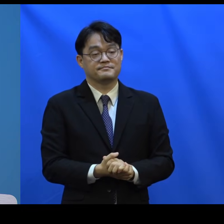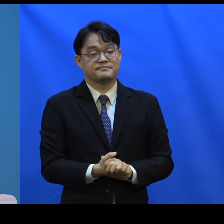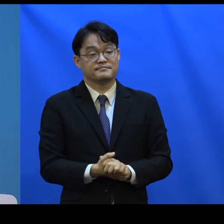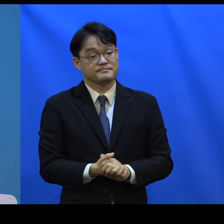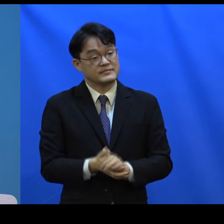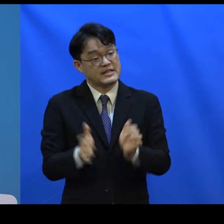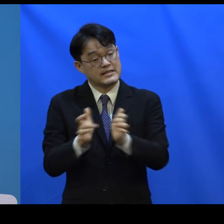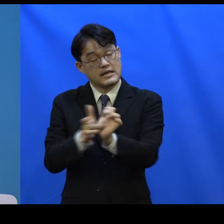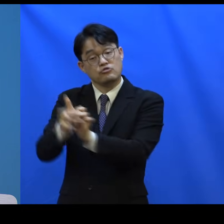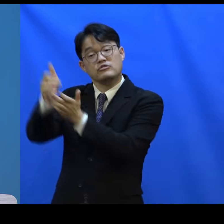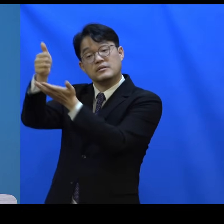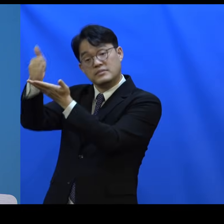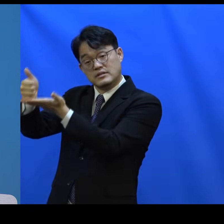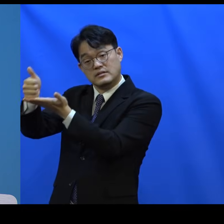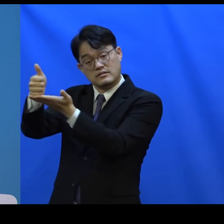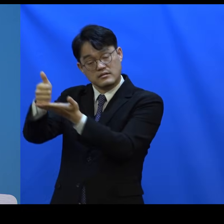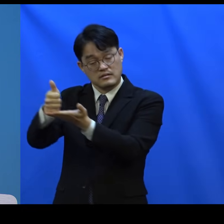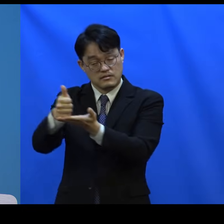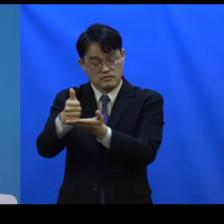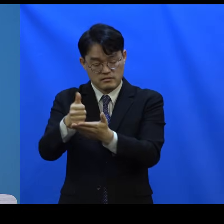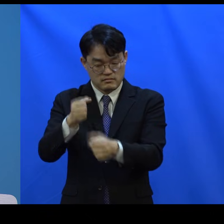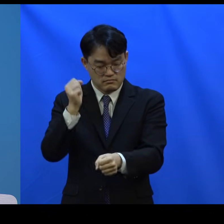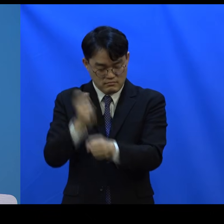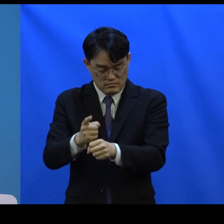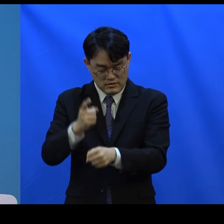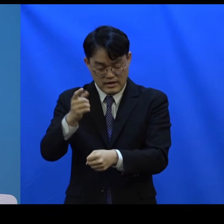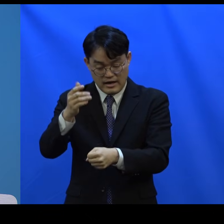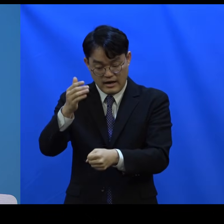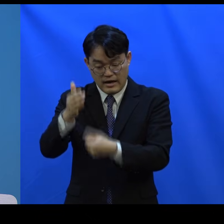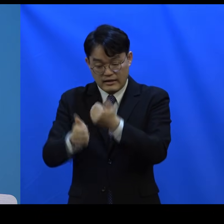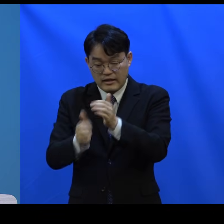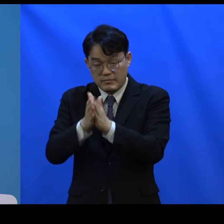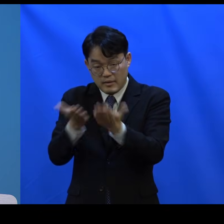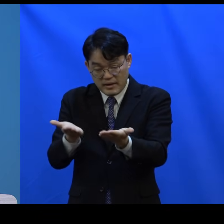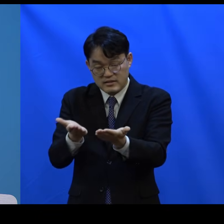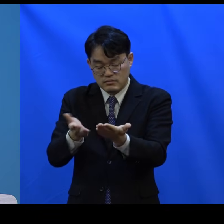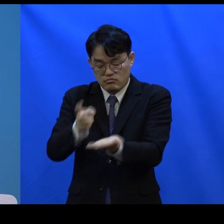우리는 주님은 말씀에 통달하신 분인데 그